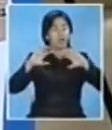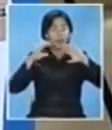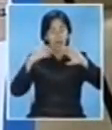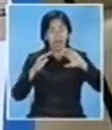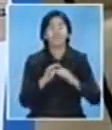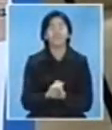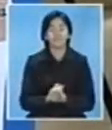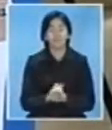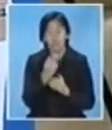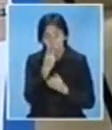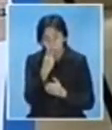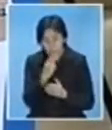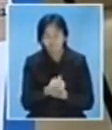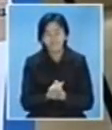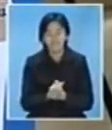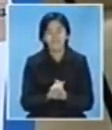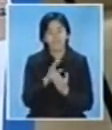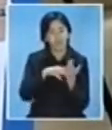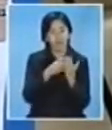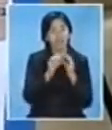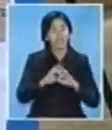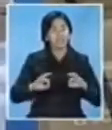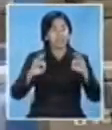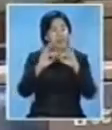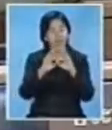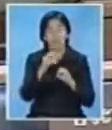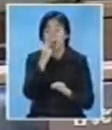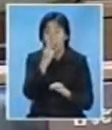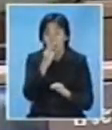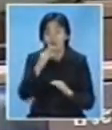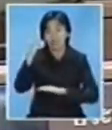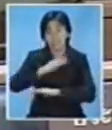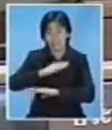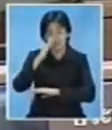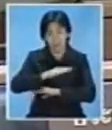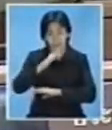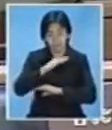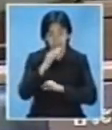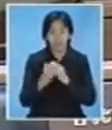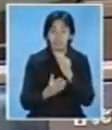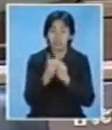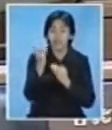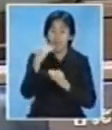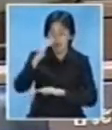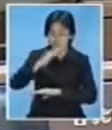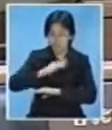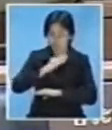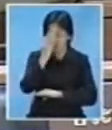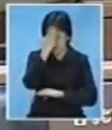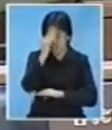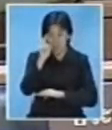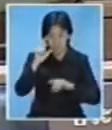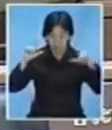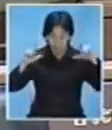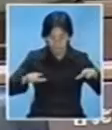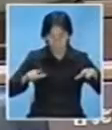ายเป็นนโยบายที่โดดเด่นนะคะดังจะเห็นได้จากการลงหนังสือพิมพ์ในสัปดาห์ที่แล้วเป็นหน้าหนึ่งในหนังสือพิ